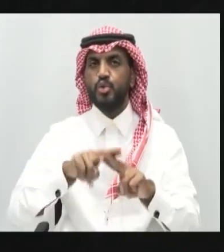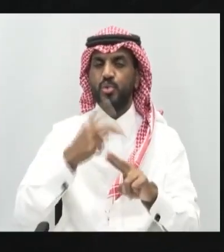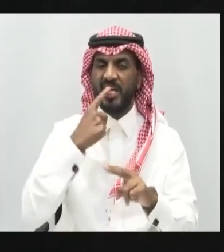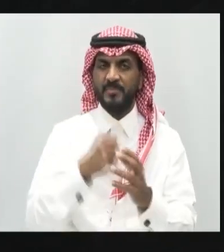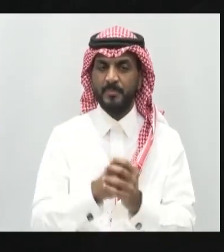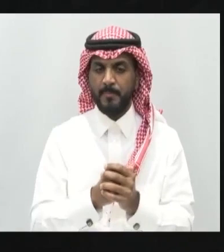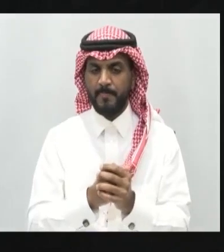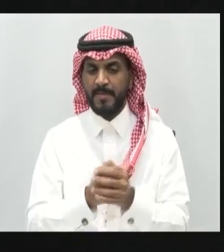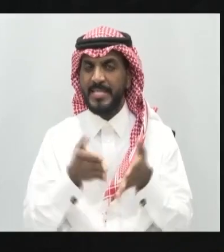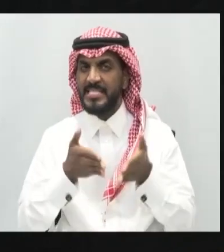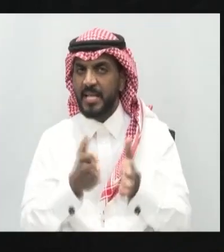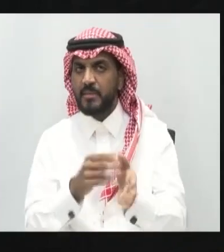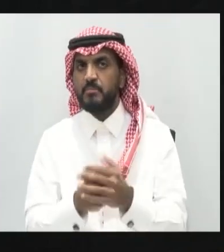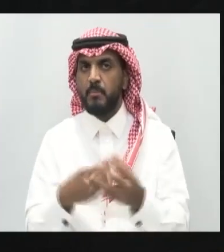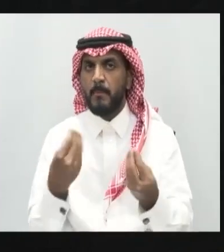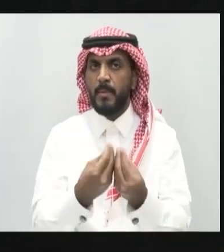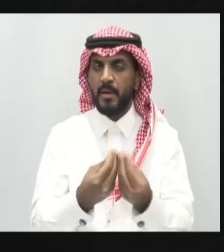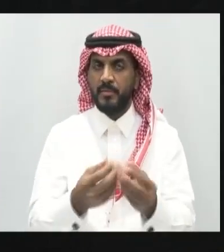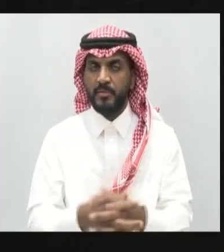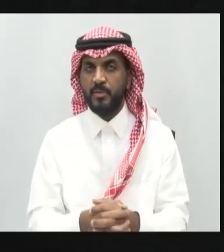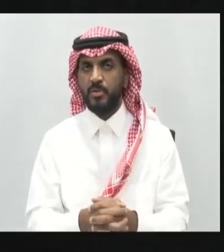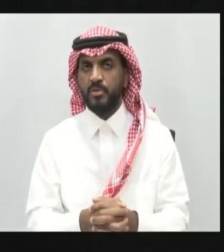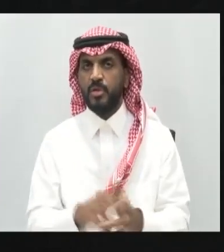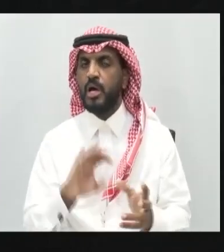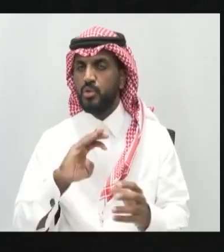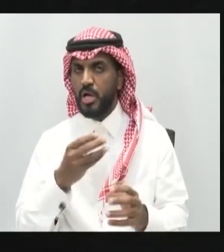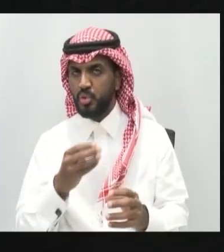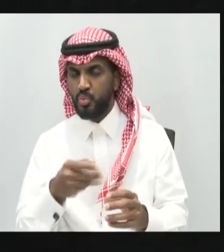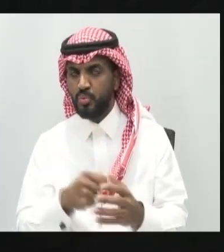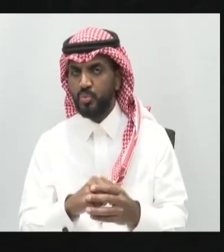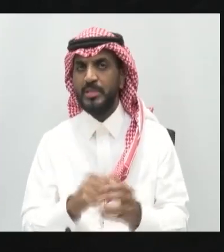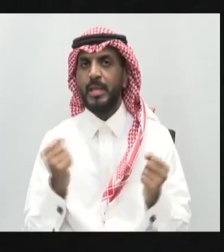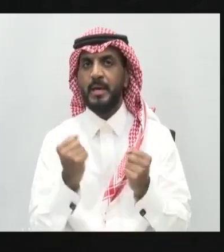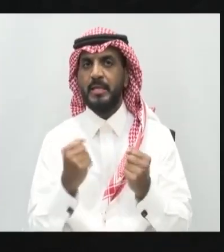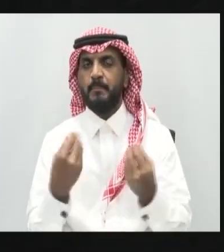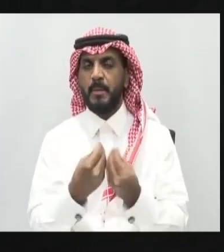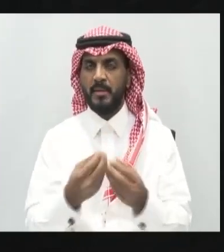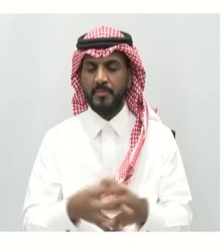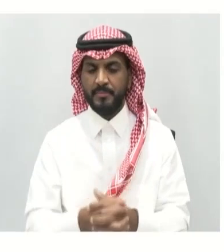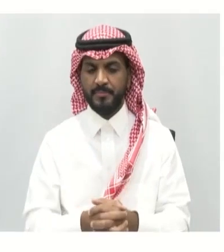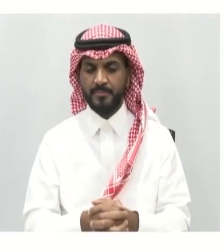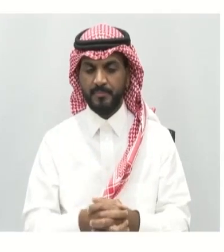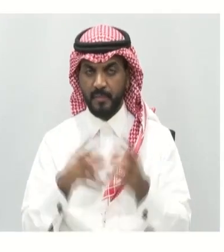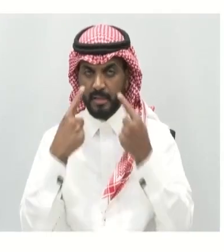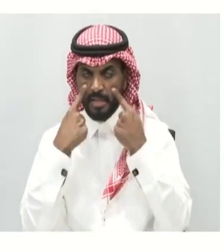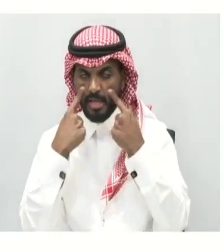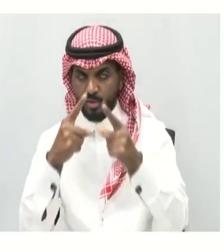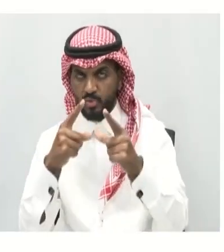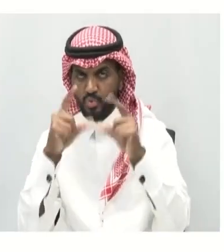سارت مع بعض وبنحلم الله التمارين طيب ناخذ الصوره